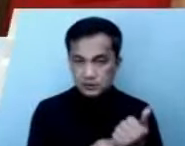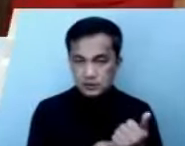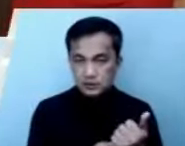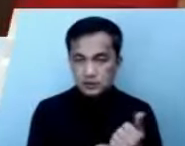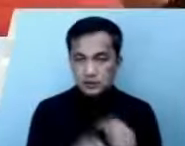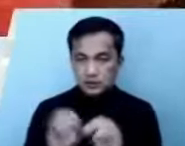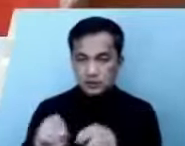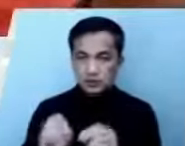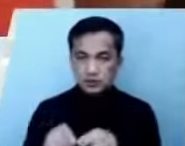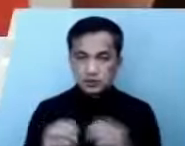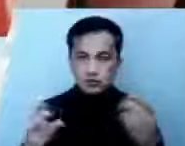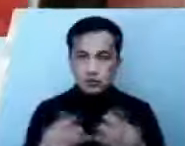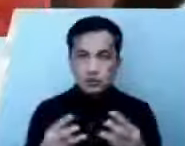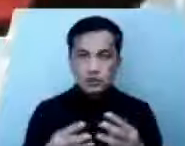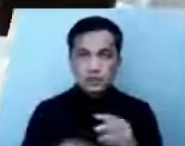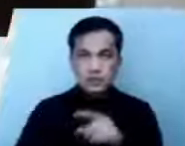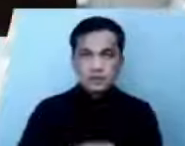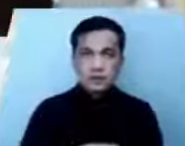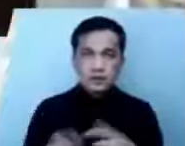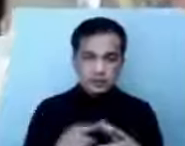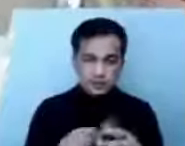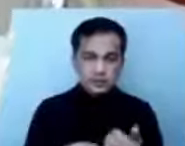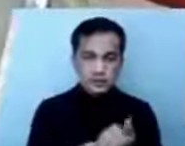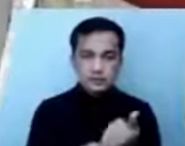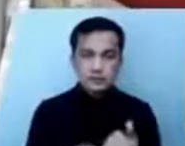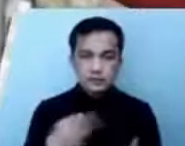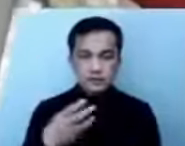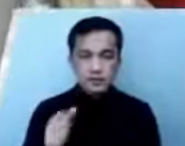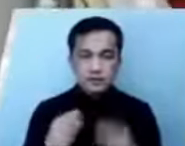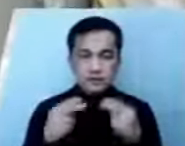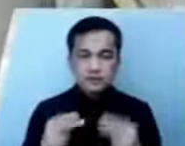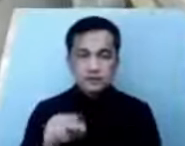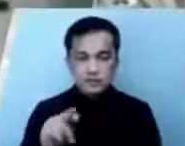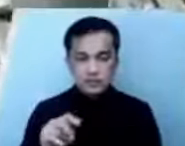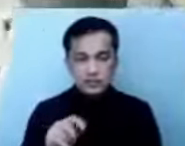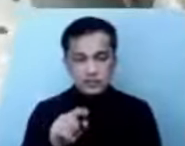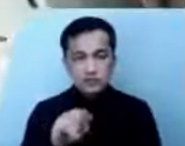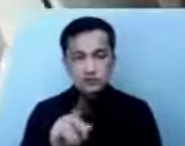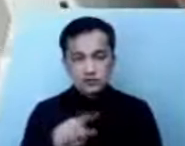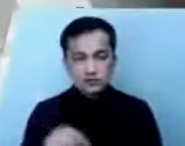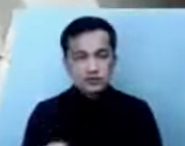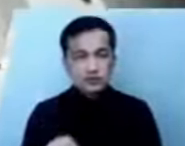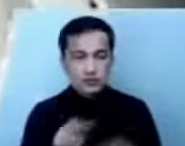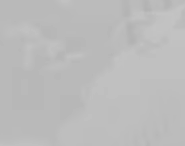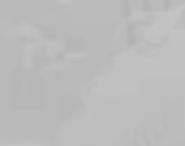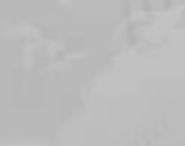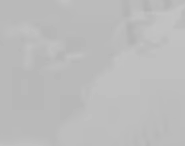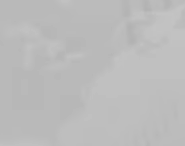wartime first aid. Para sa GMA Integrated News, Ian Cruz, Nakatutok, 24 Oras.